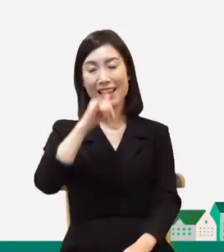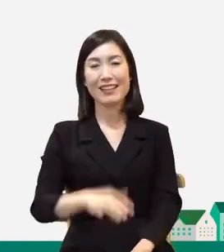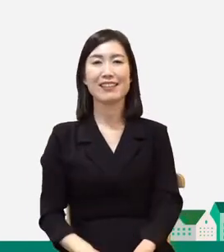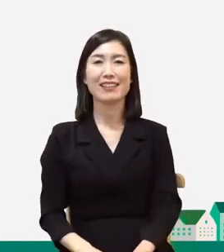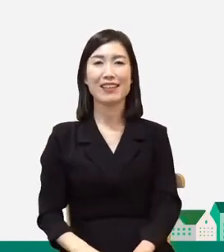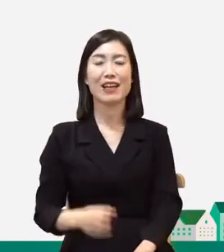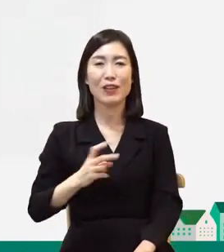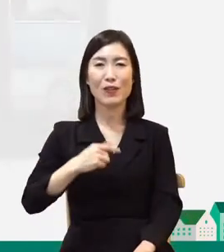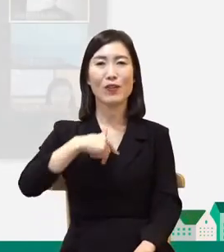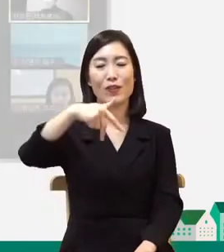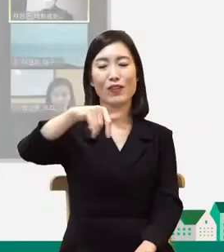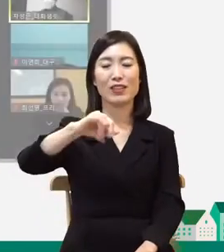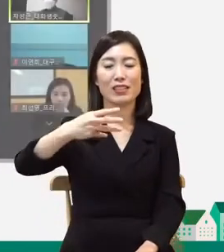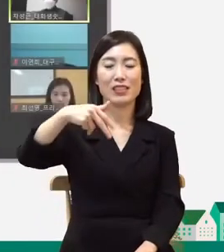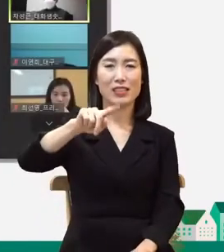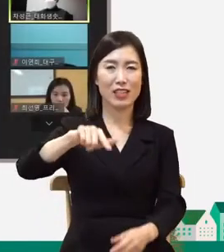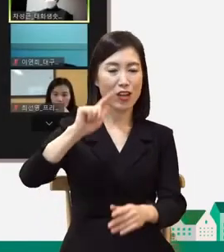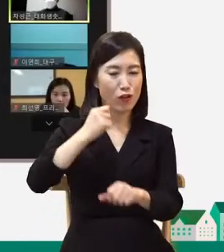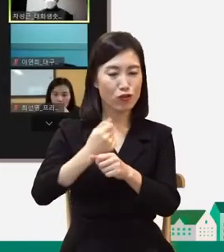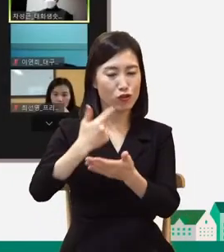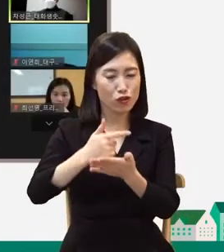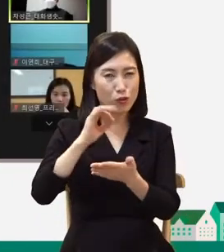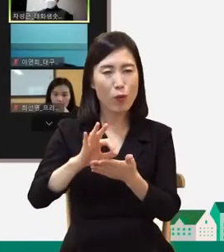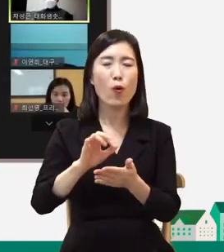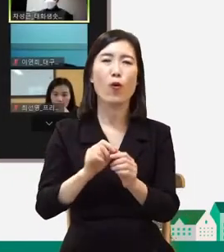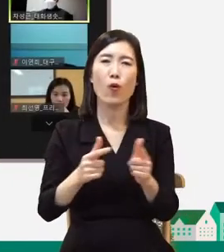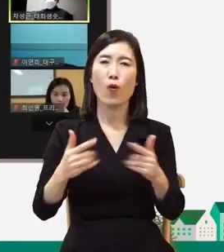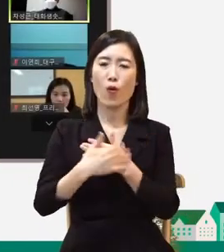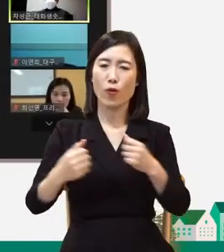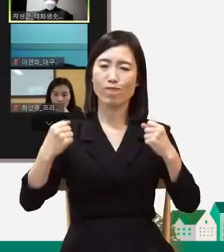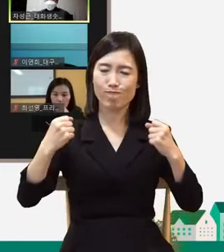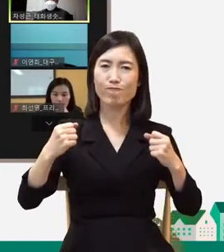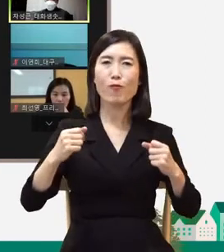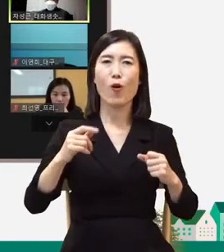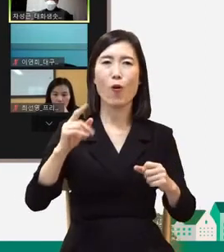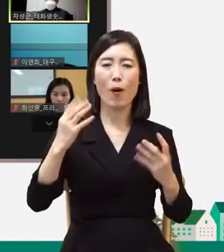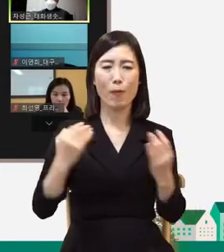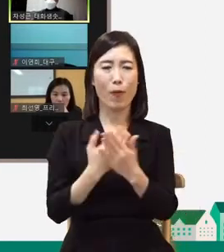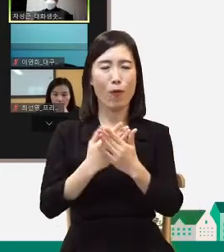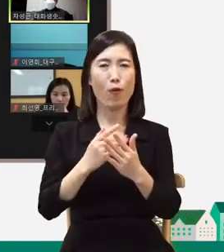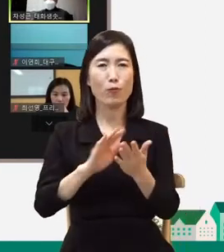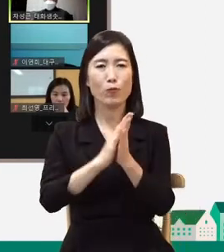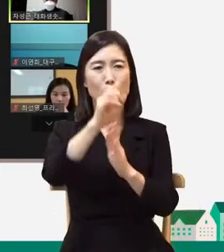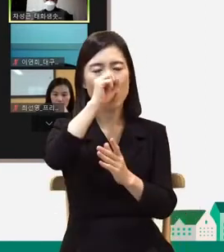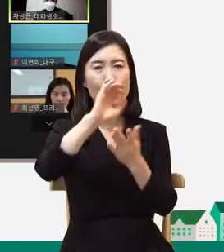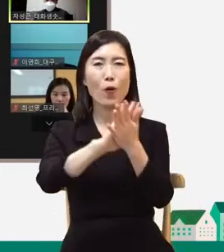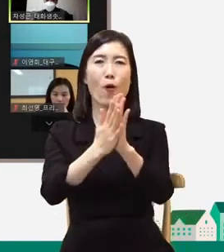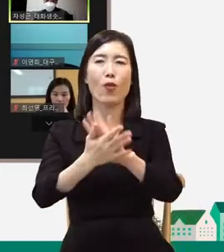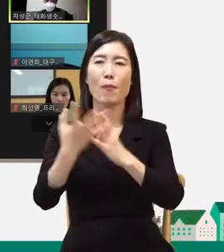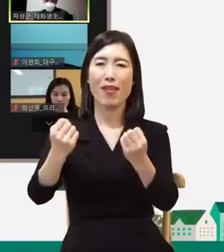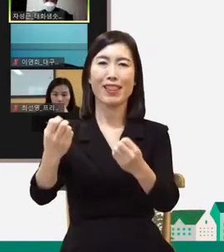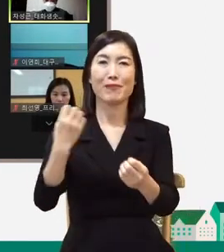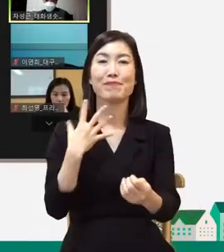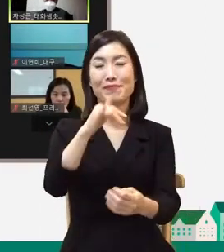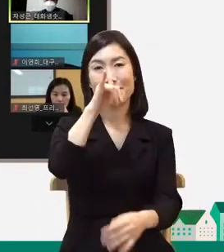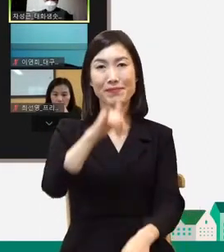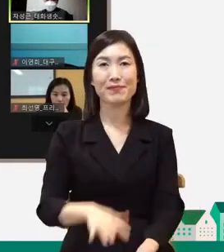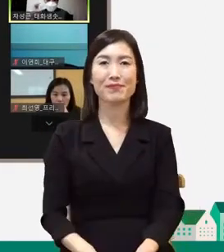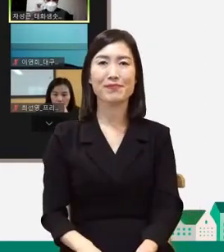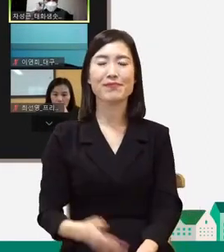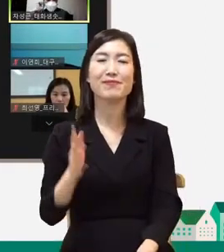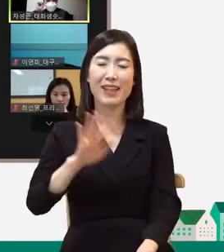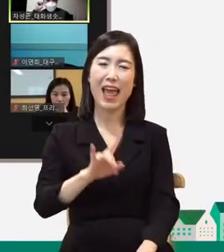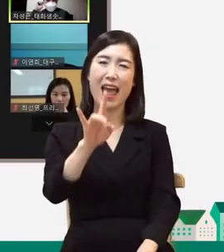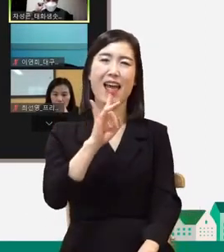질적 연구 의미에서도 처지지 않고 씩씩하고 내 병을 관리한다는 건강에 대한 그런 변화도 나타났습니다. 다만